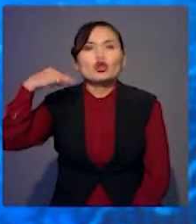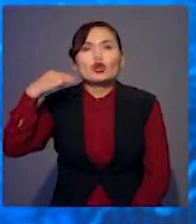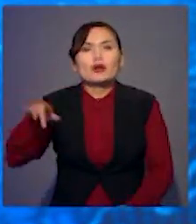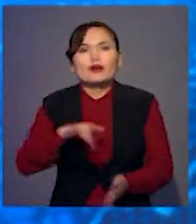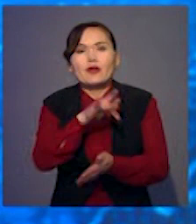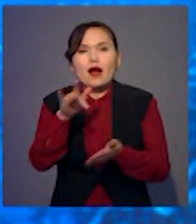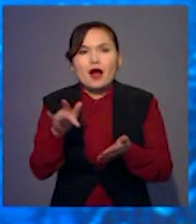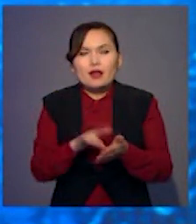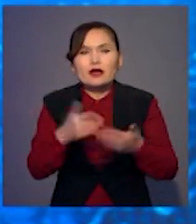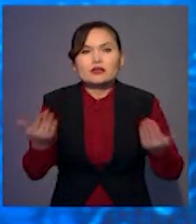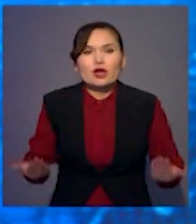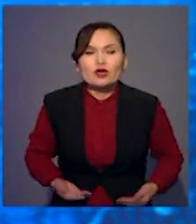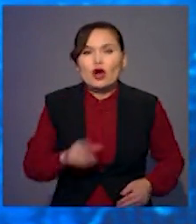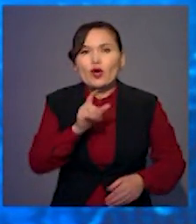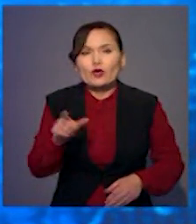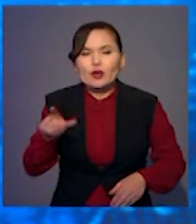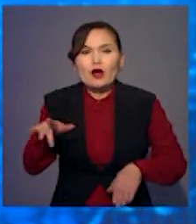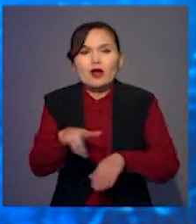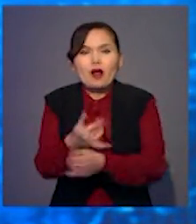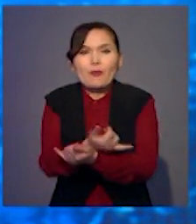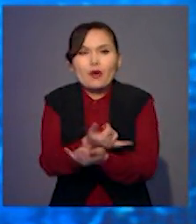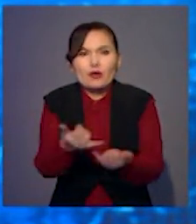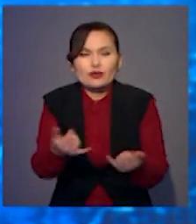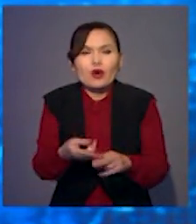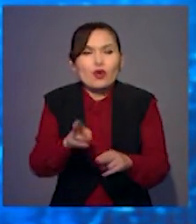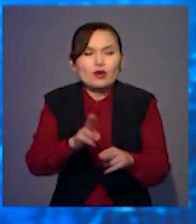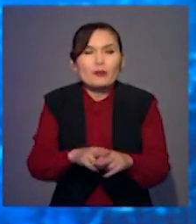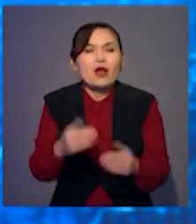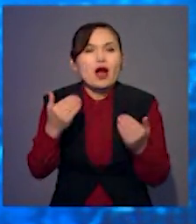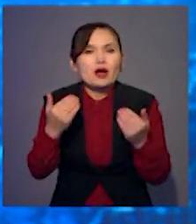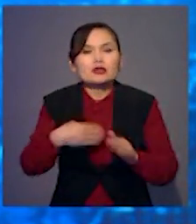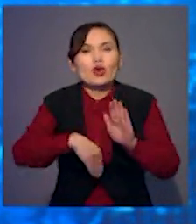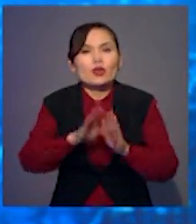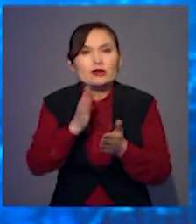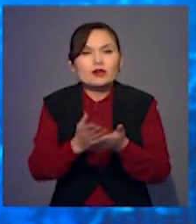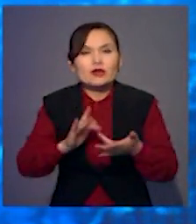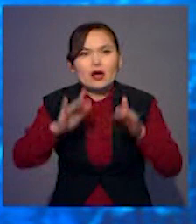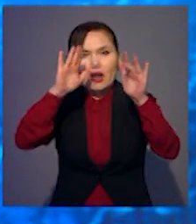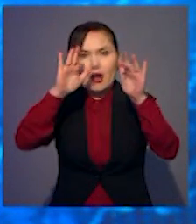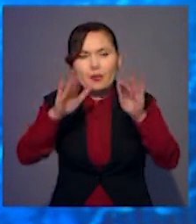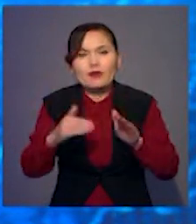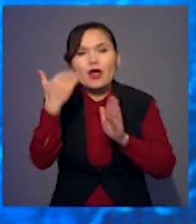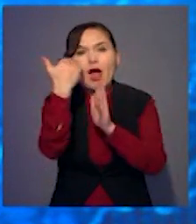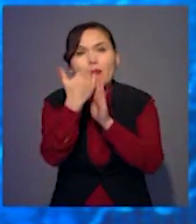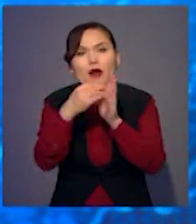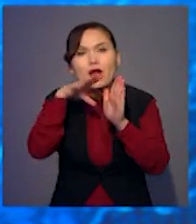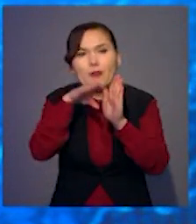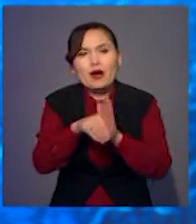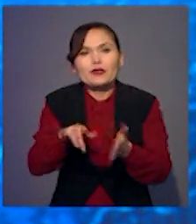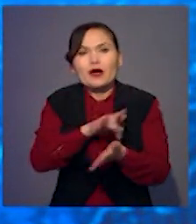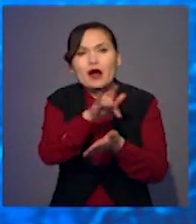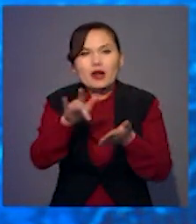Түркістандық тұрғындар коммуналдық төлемдер үшін жаға жыртысып бас қатырмайтын болды. Цифрлық Қазақстан мемлекеттік бағдарламасы аясында